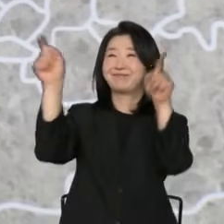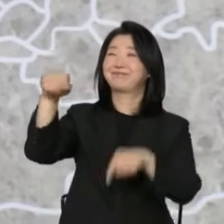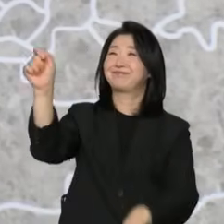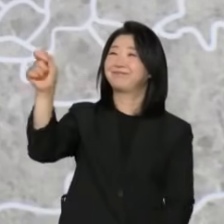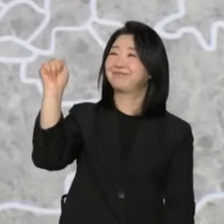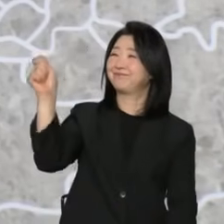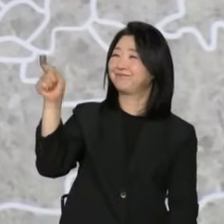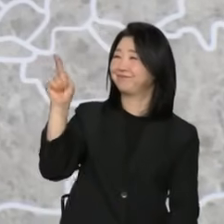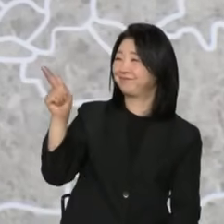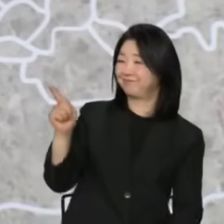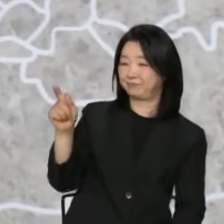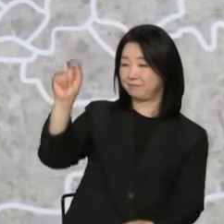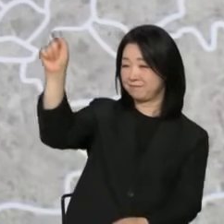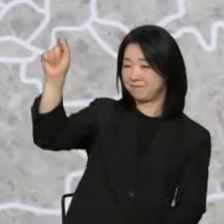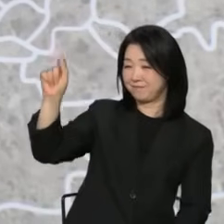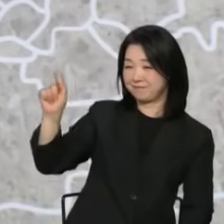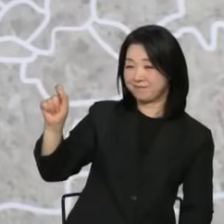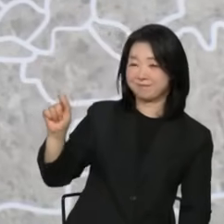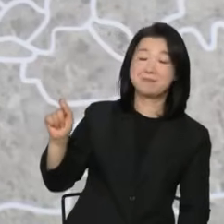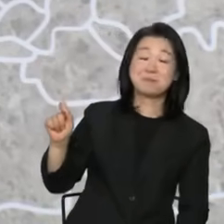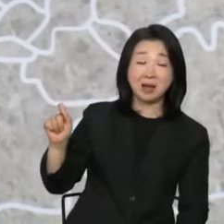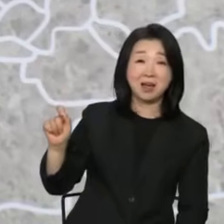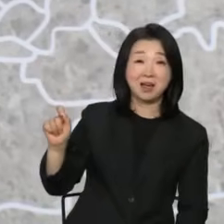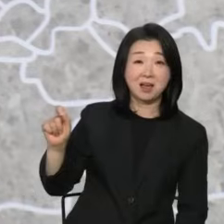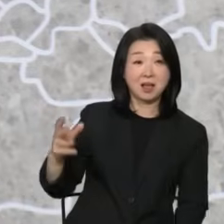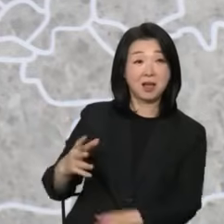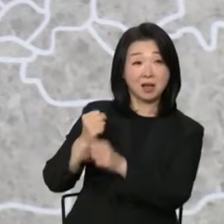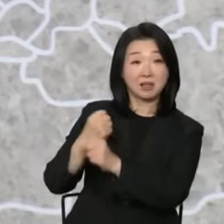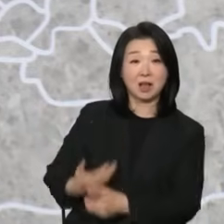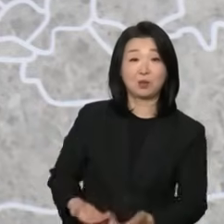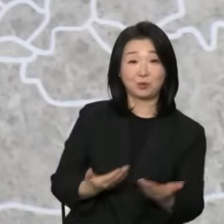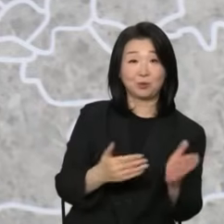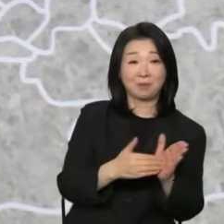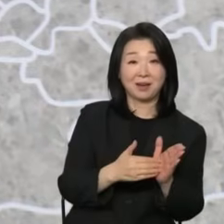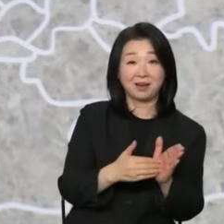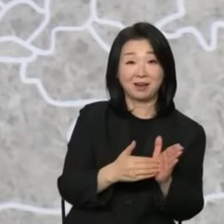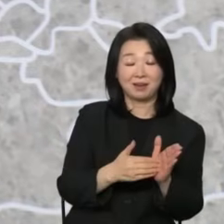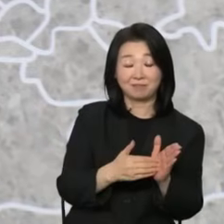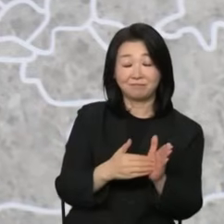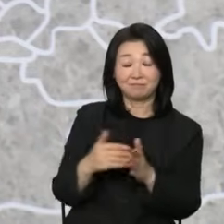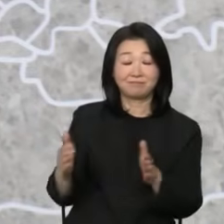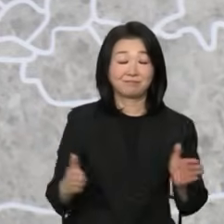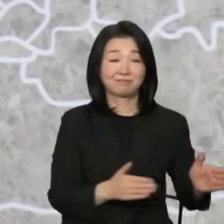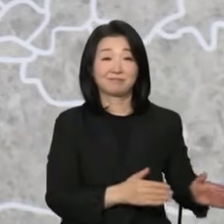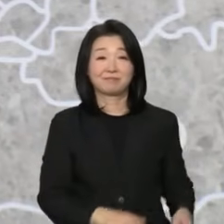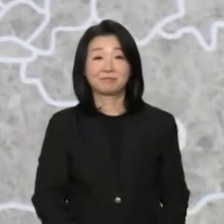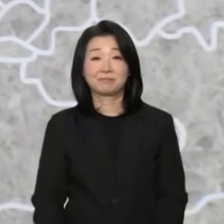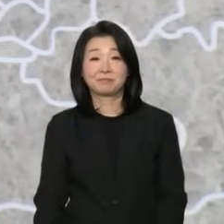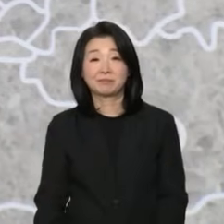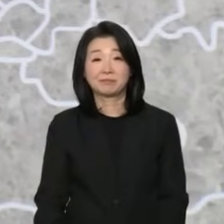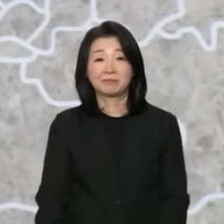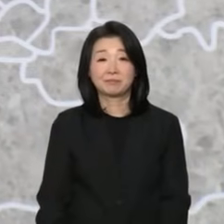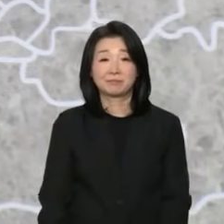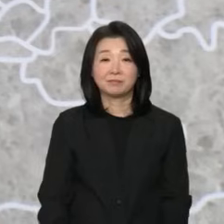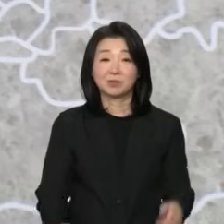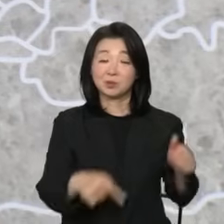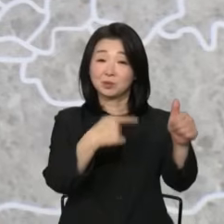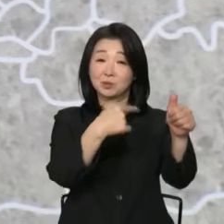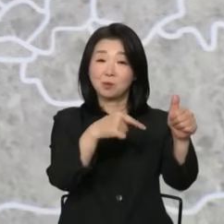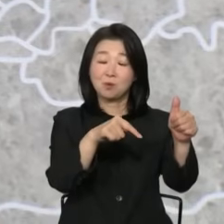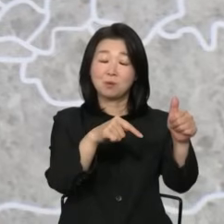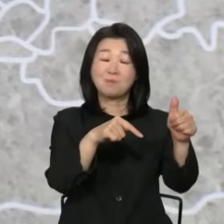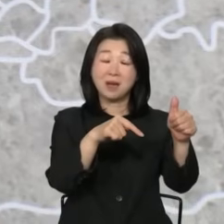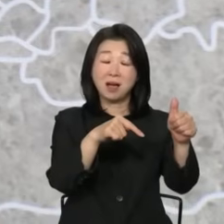교육 과정을 한 가지로만 제공하는 그래서 예를 들면 그 교육에 만약